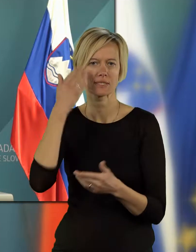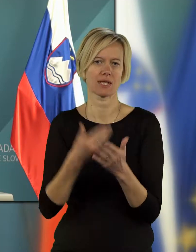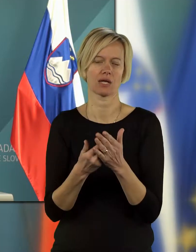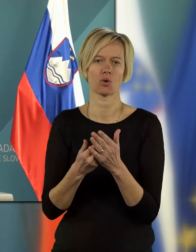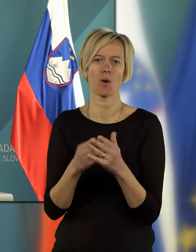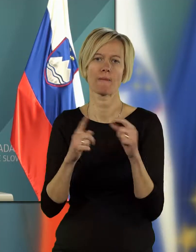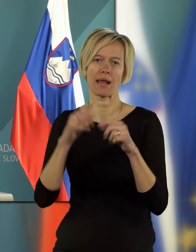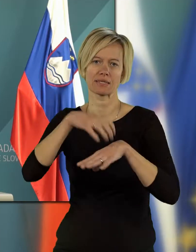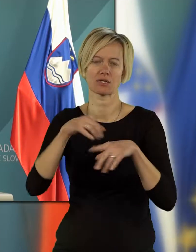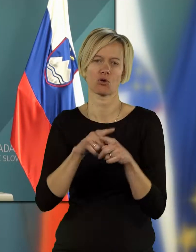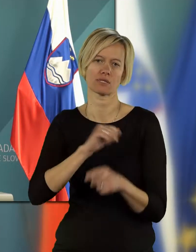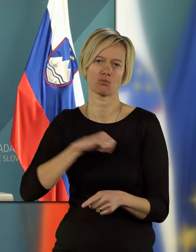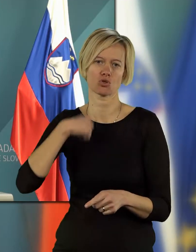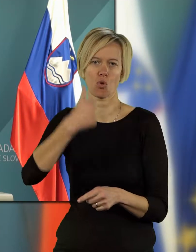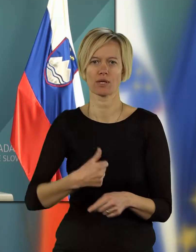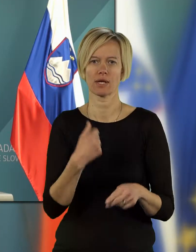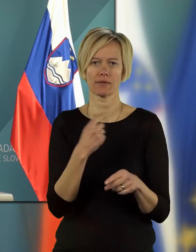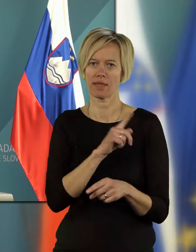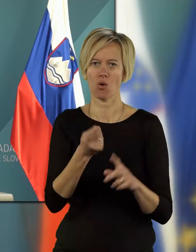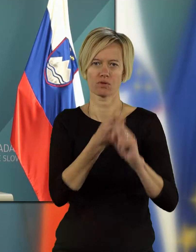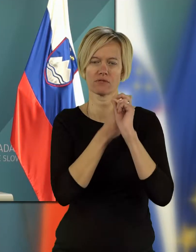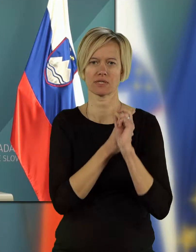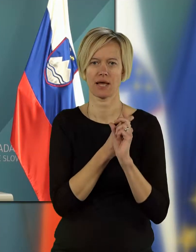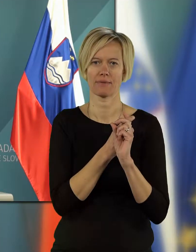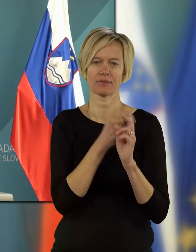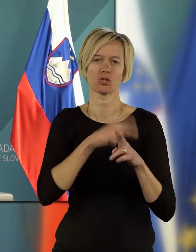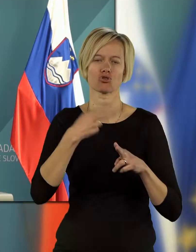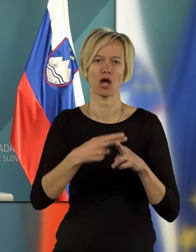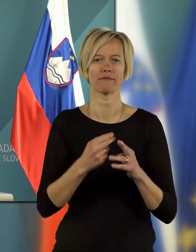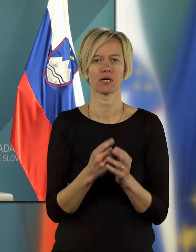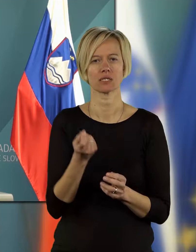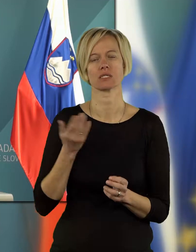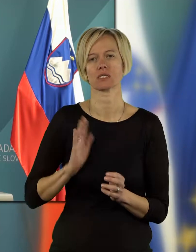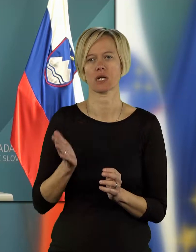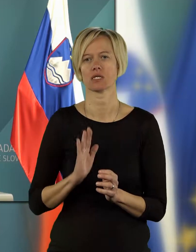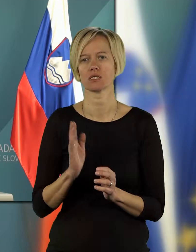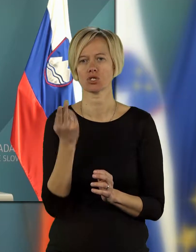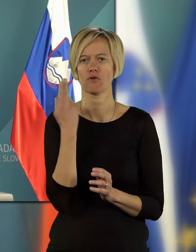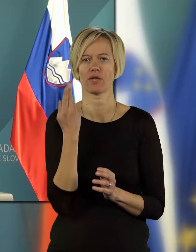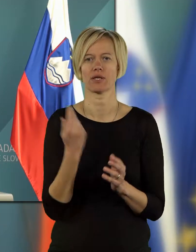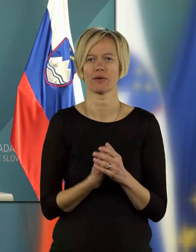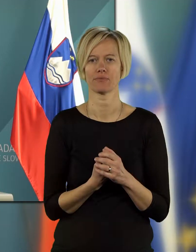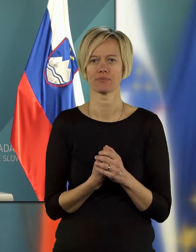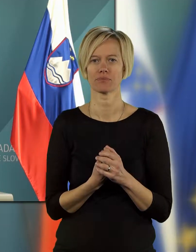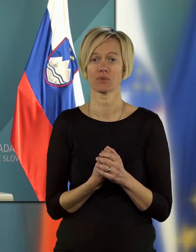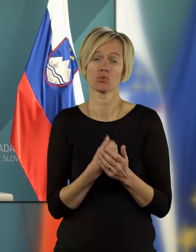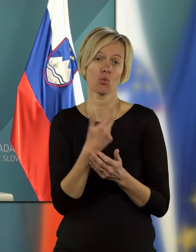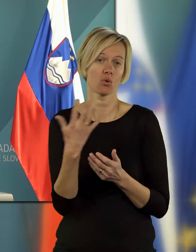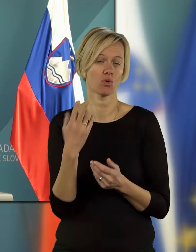o priznanju Palestine kot samostojne in neodvisne države strani